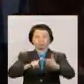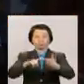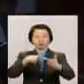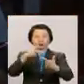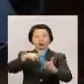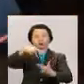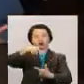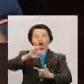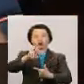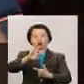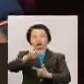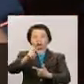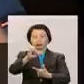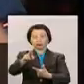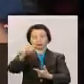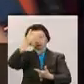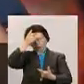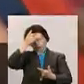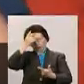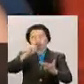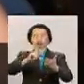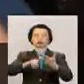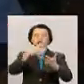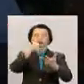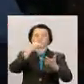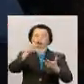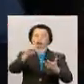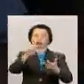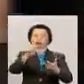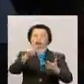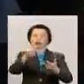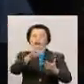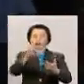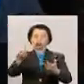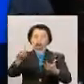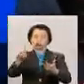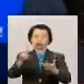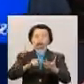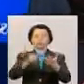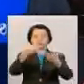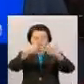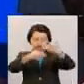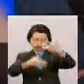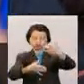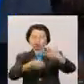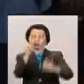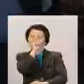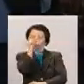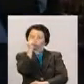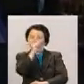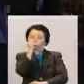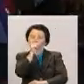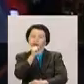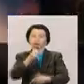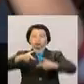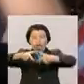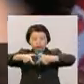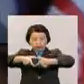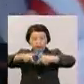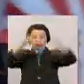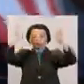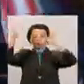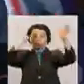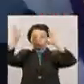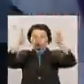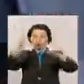Projector Band, Dato' David Armugam dan ramai lagi artis yang akan membuat persembahan dalam konsert Sayang Malaysia ini. Jadi